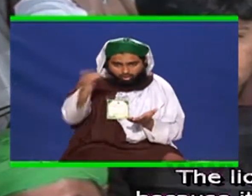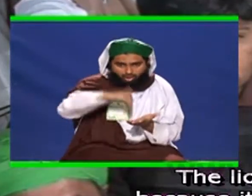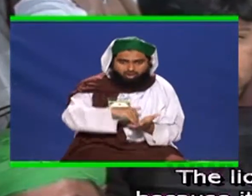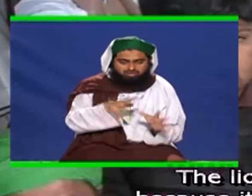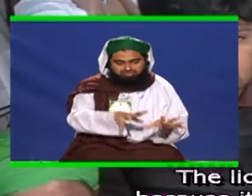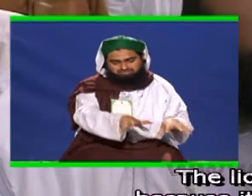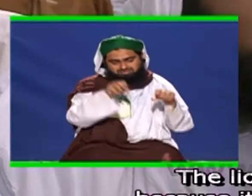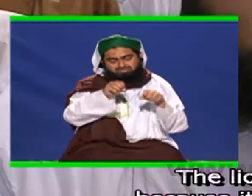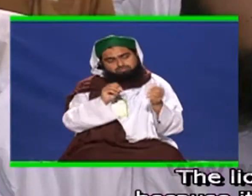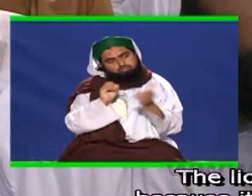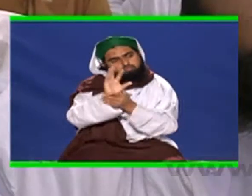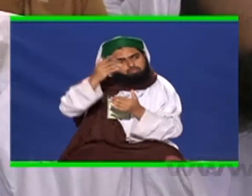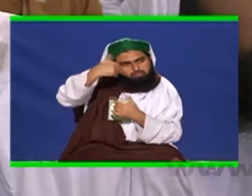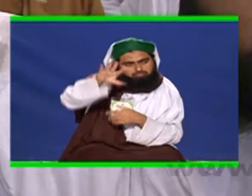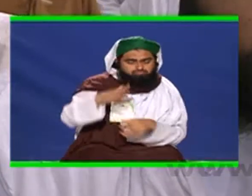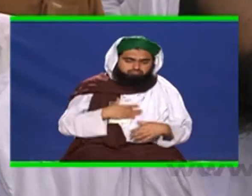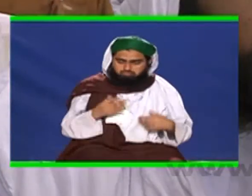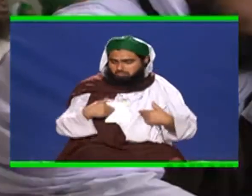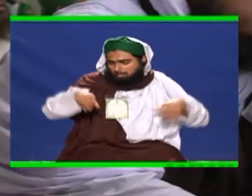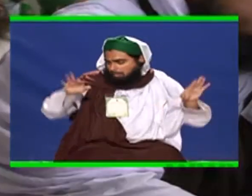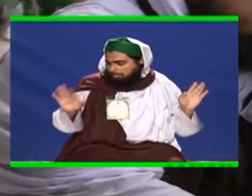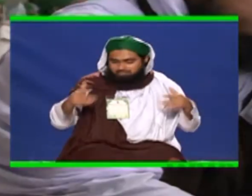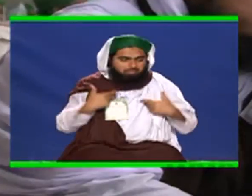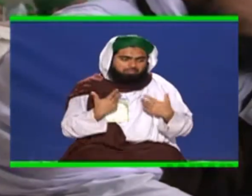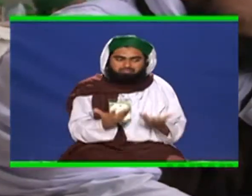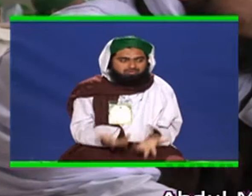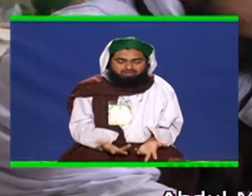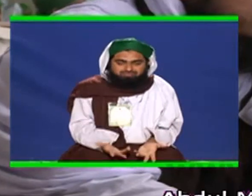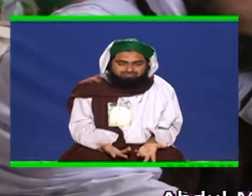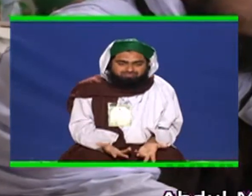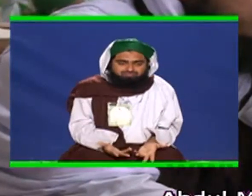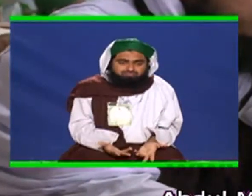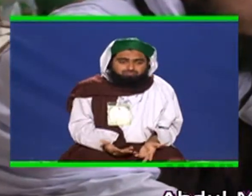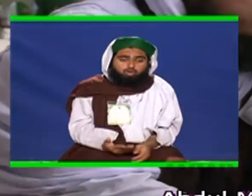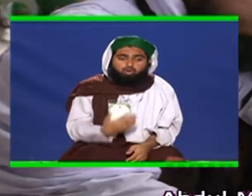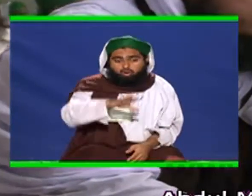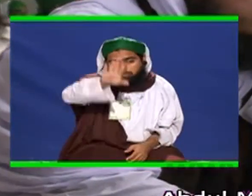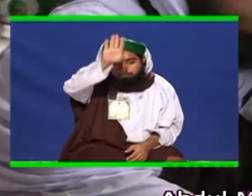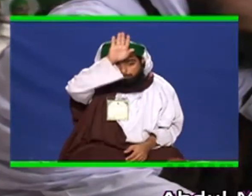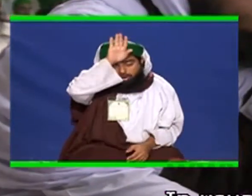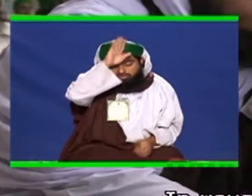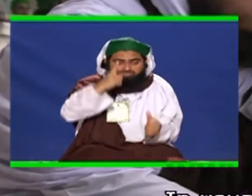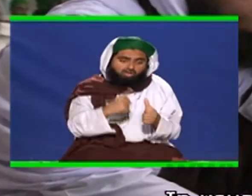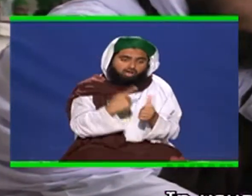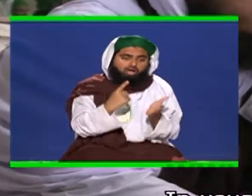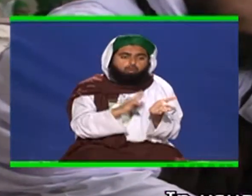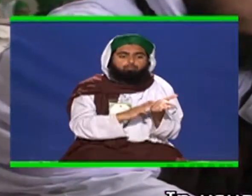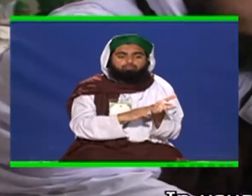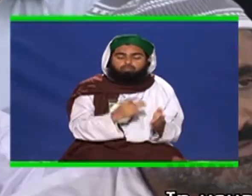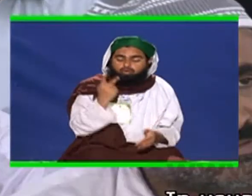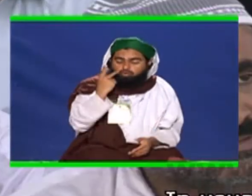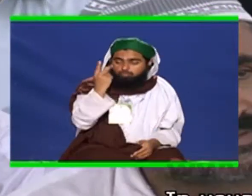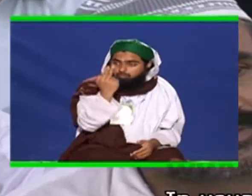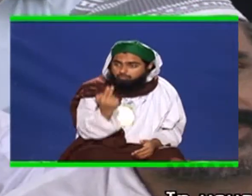کی طاقت نہیں ہوئی. بادشاہ کی عقل میں بات آ رہی. عبد الملک بن مروان خلیفہ, ویسے عام طور پہ